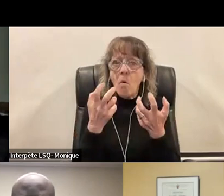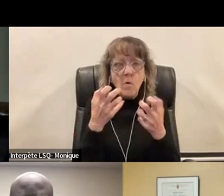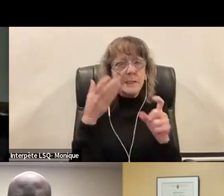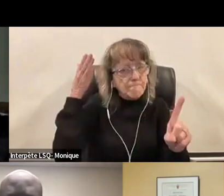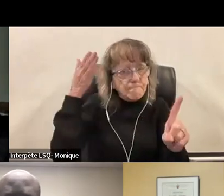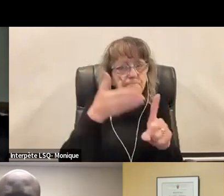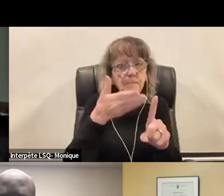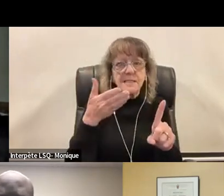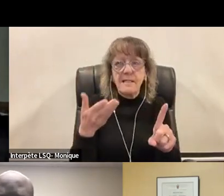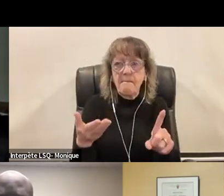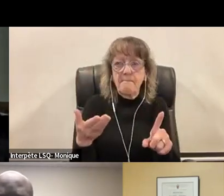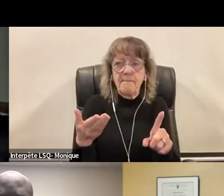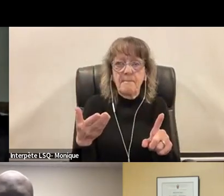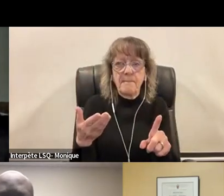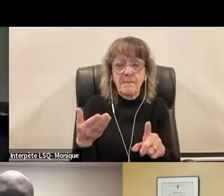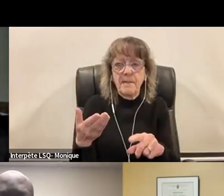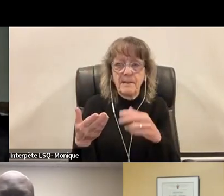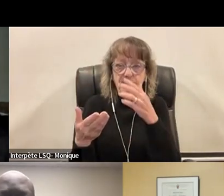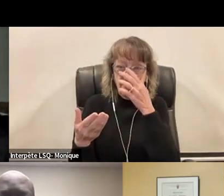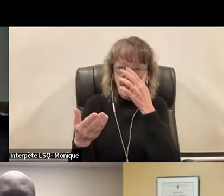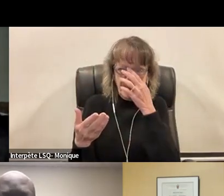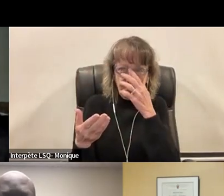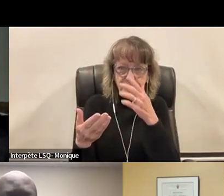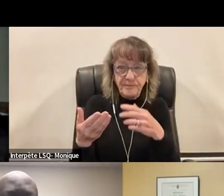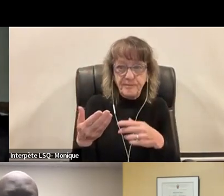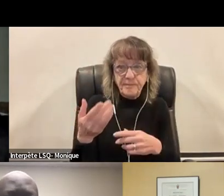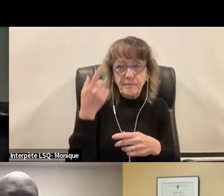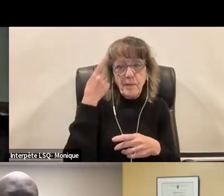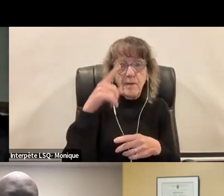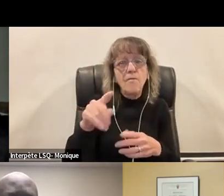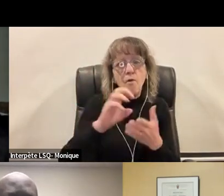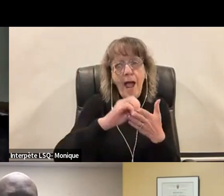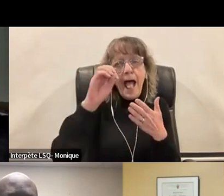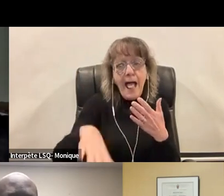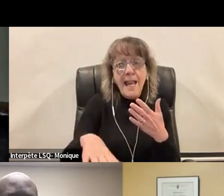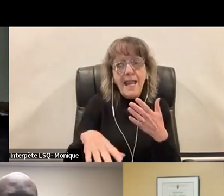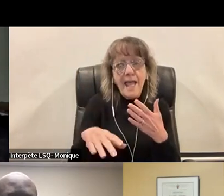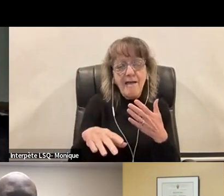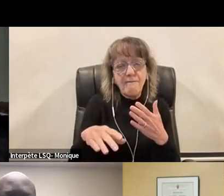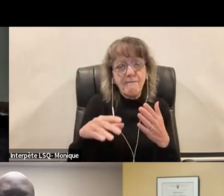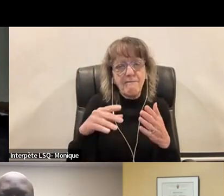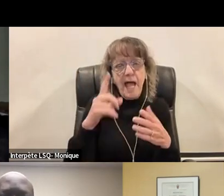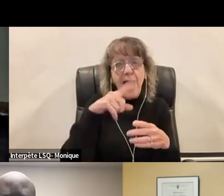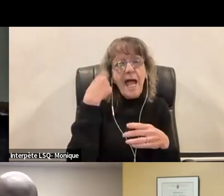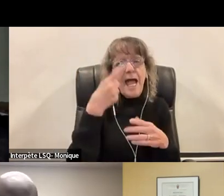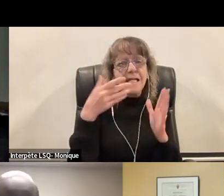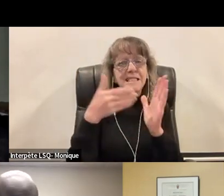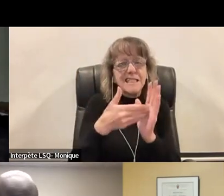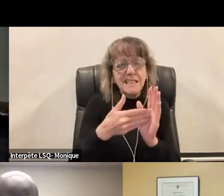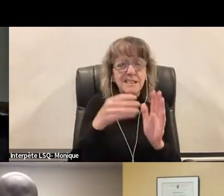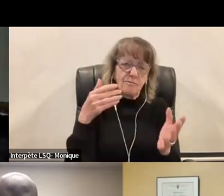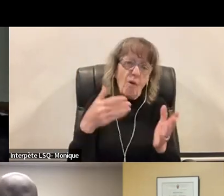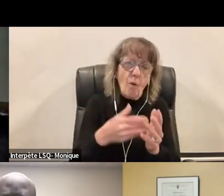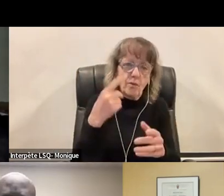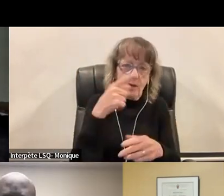cibler de façon à contrer la problématique du racisme anti-noir. Et on a ce